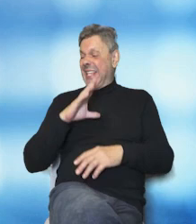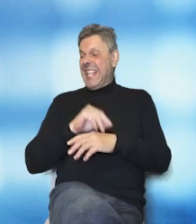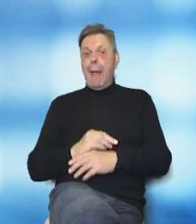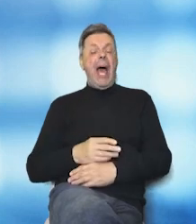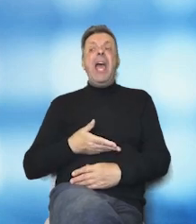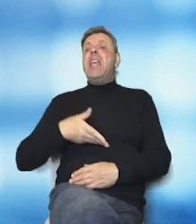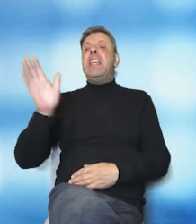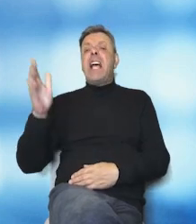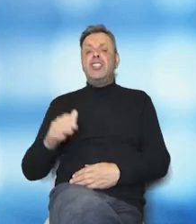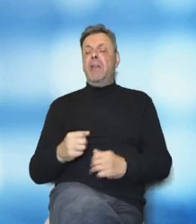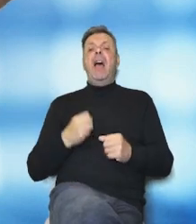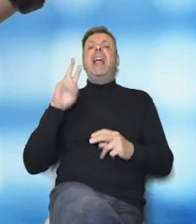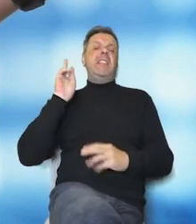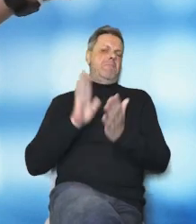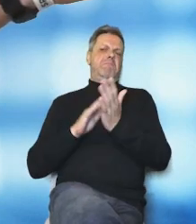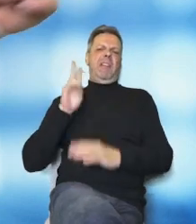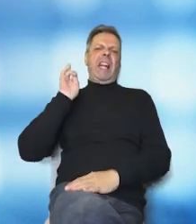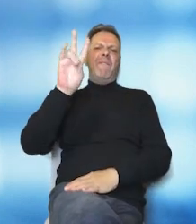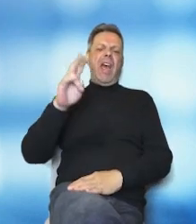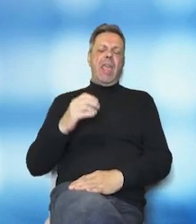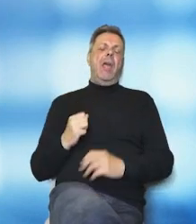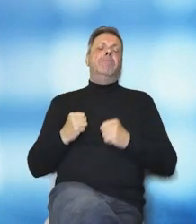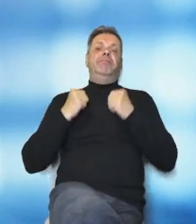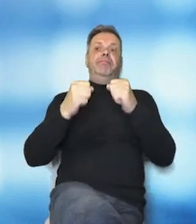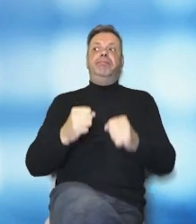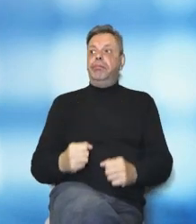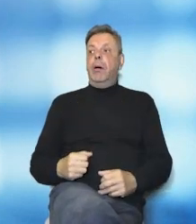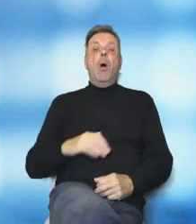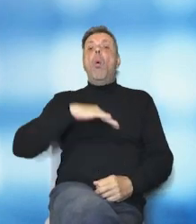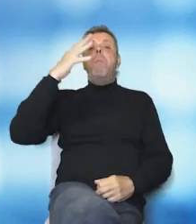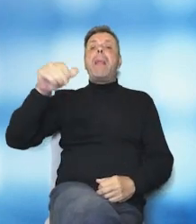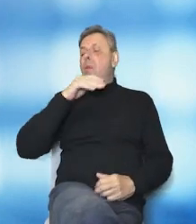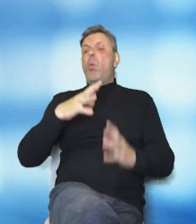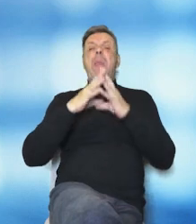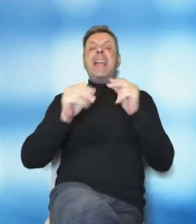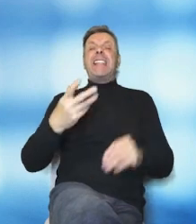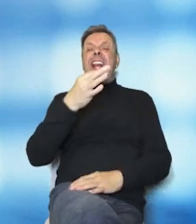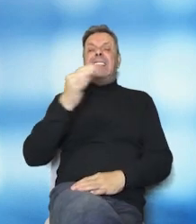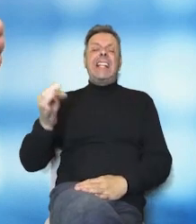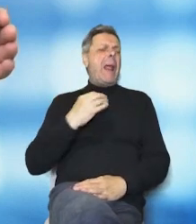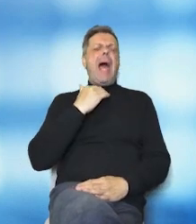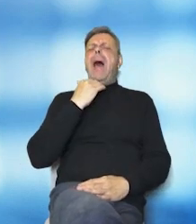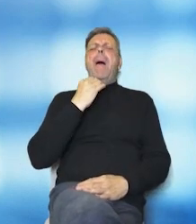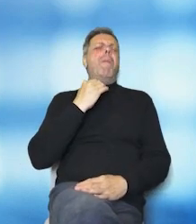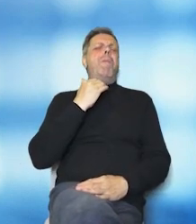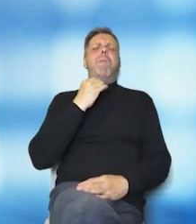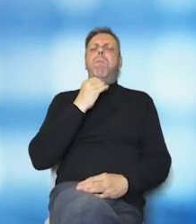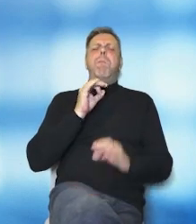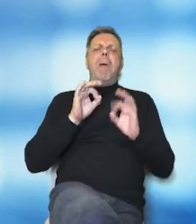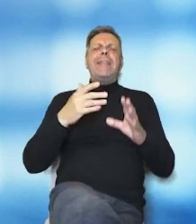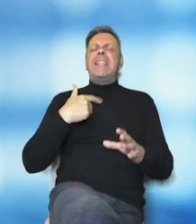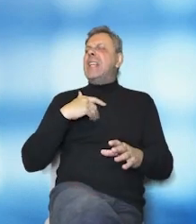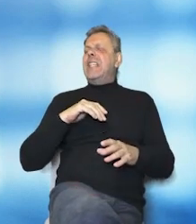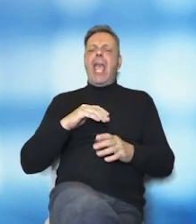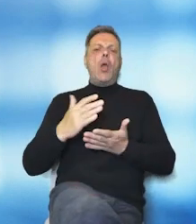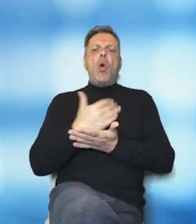otići javnim prijevozom u planinu i nestati na 3 dana bez da ste koristili svoje